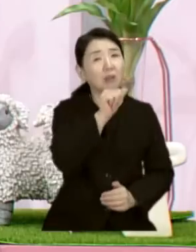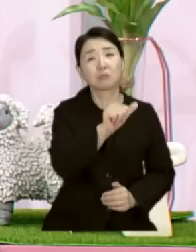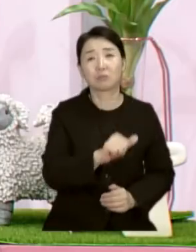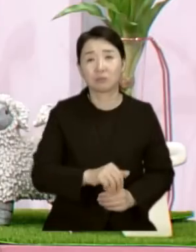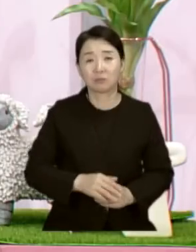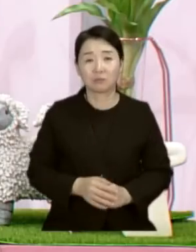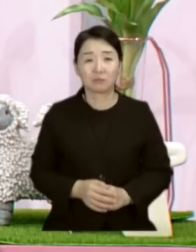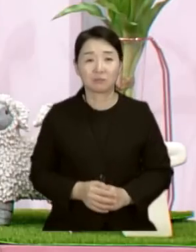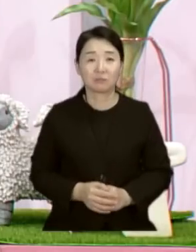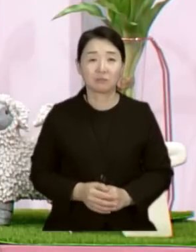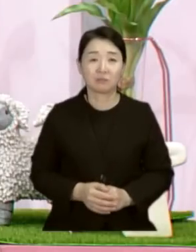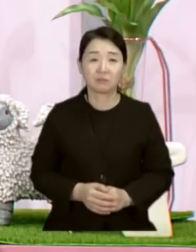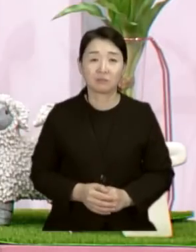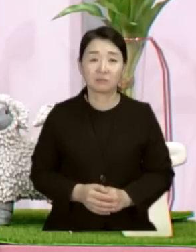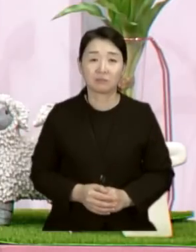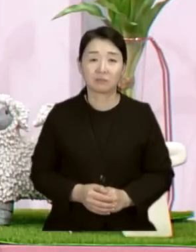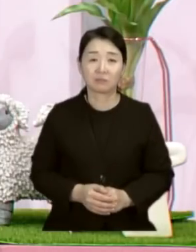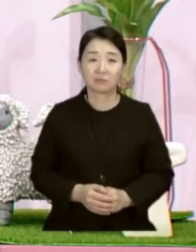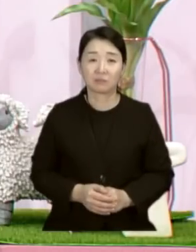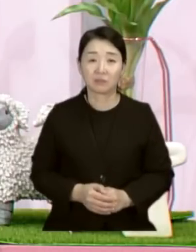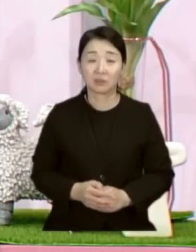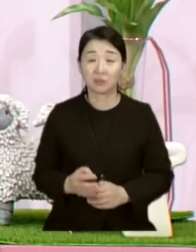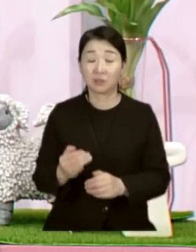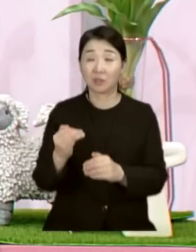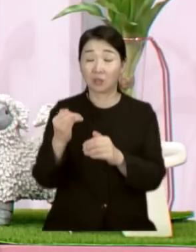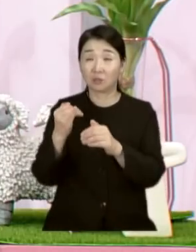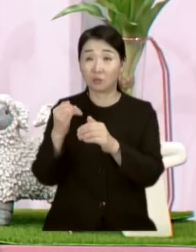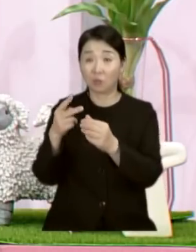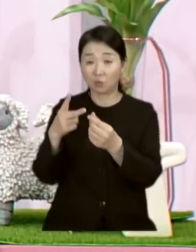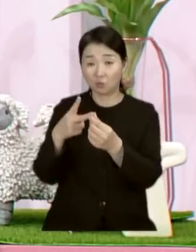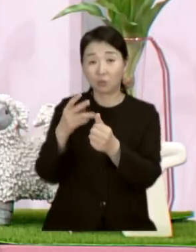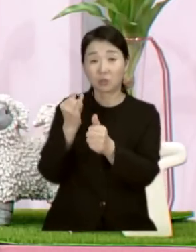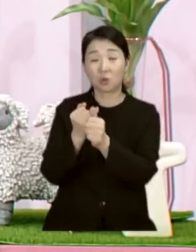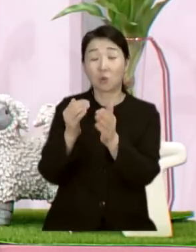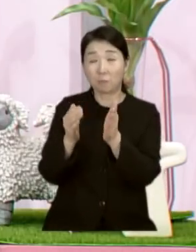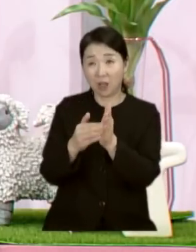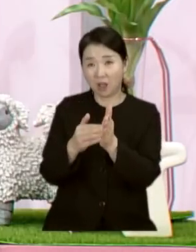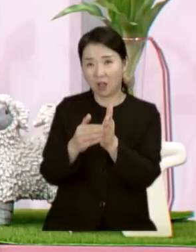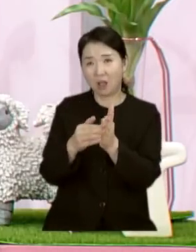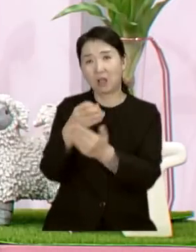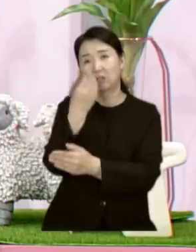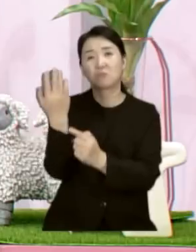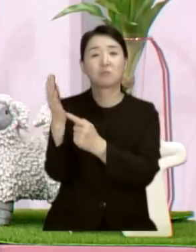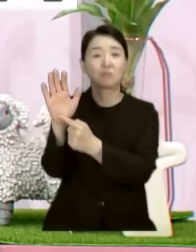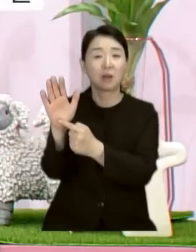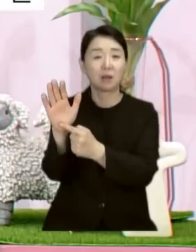그래서 1년, 뭐 일단 재혼했다는 기사는 났고